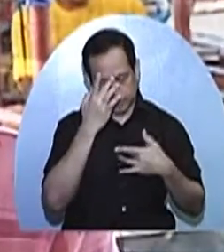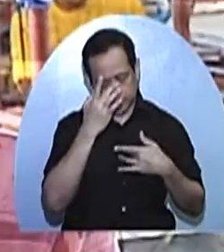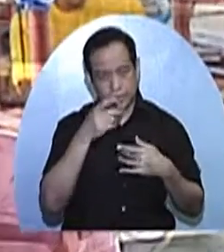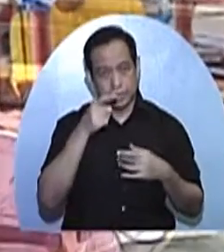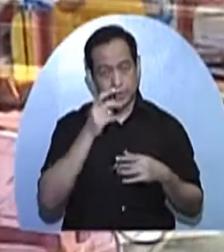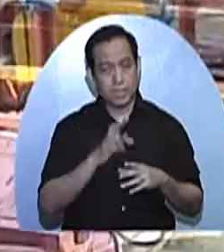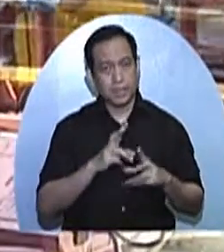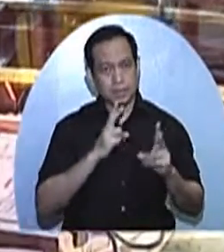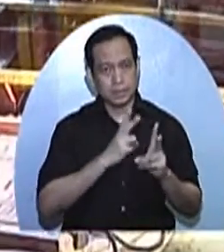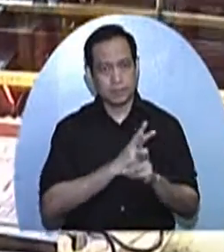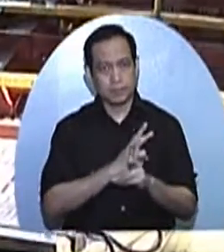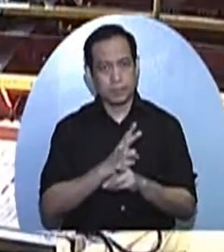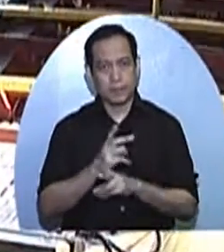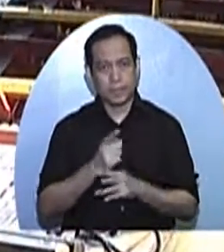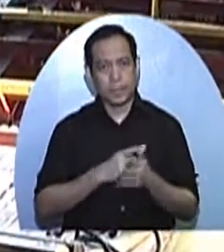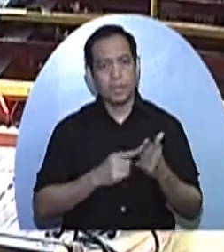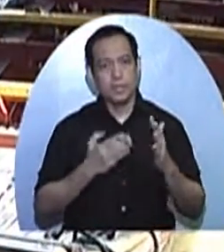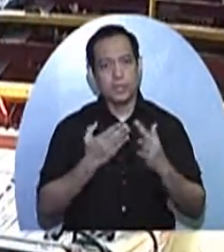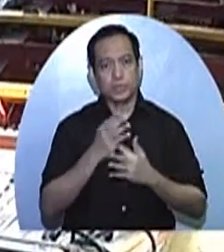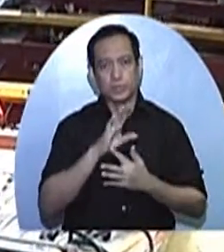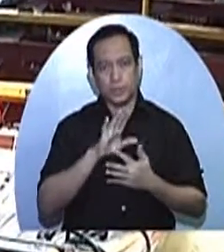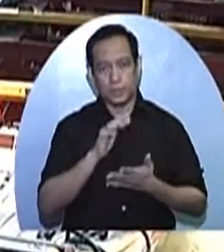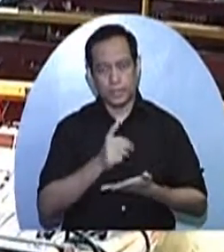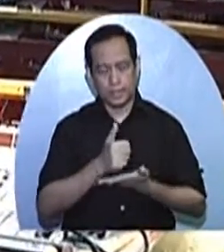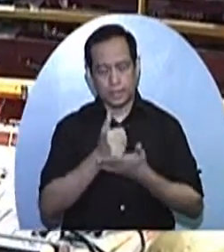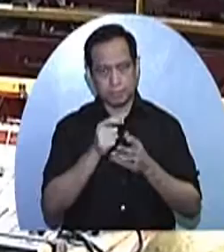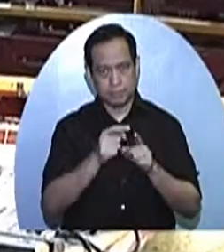magabayan siya ng Diyos. Sa tulong na rin po ninyo